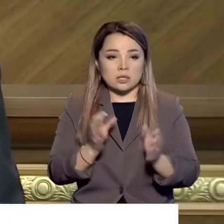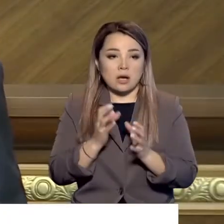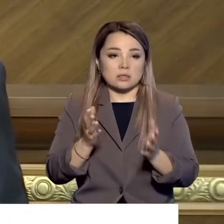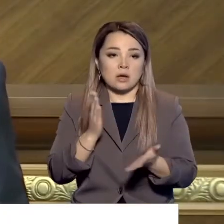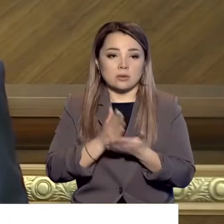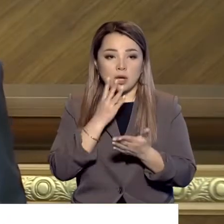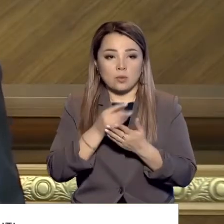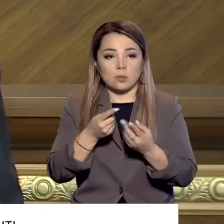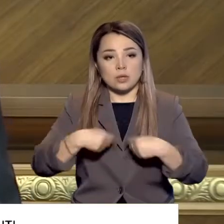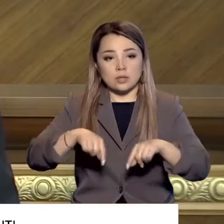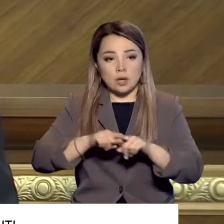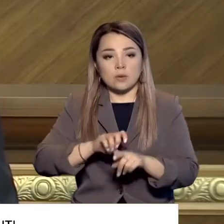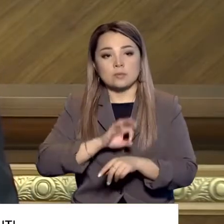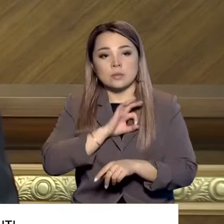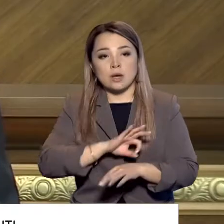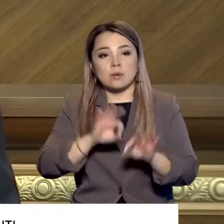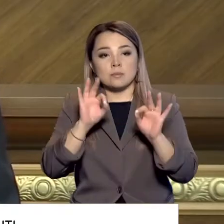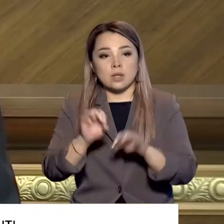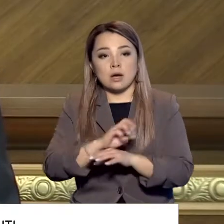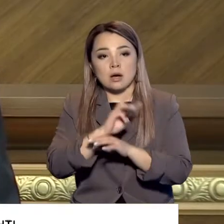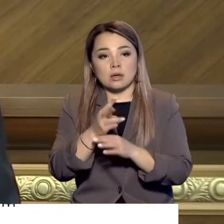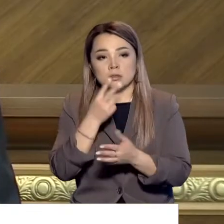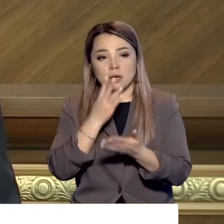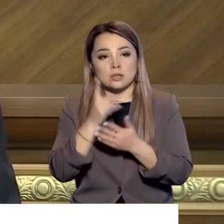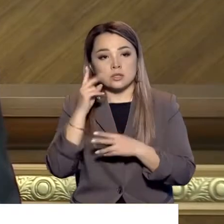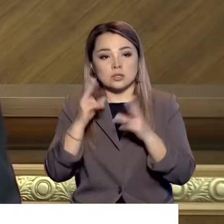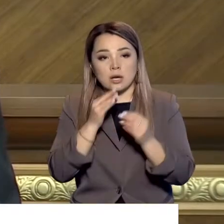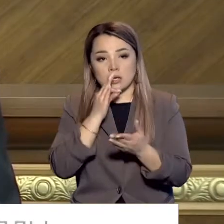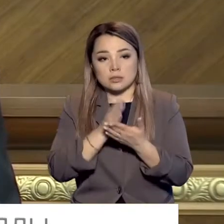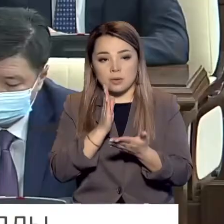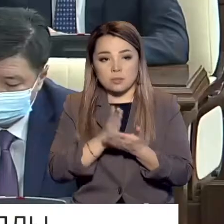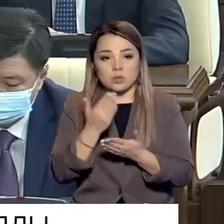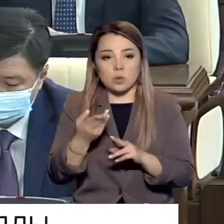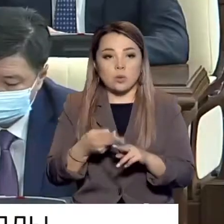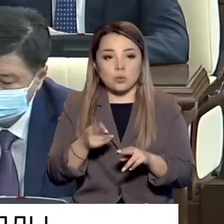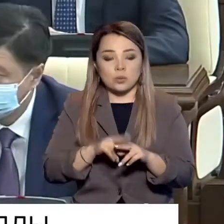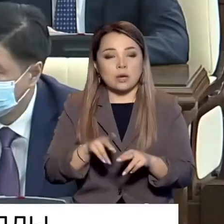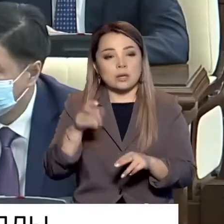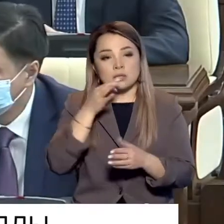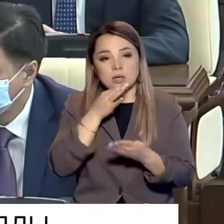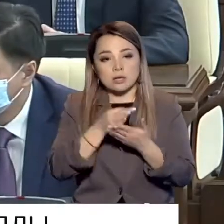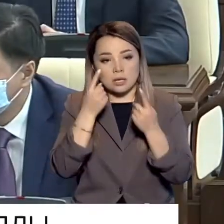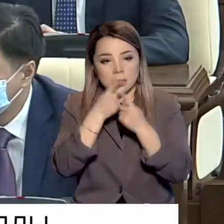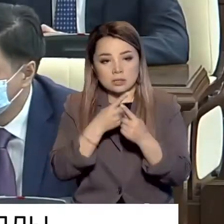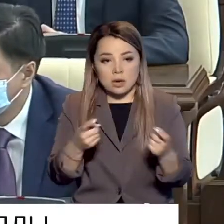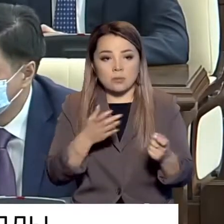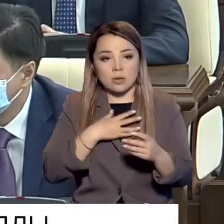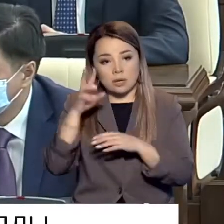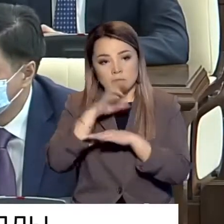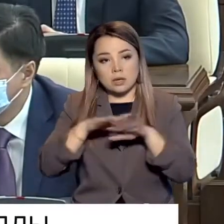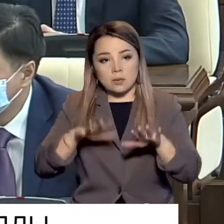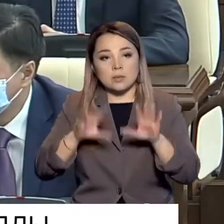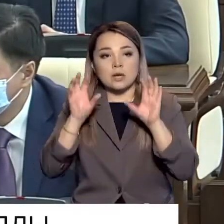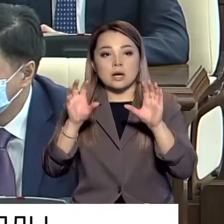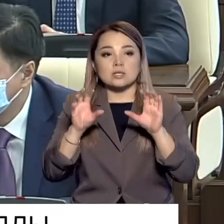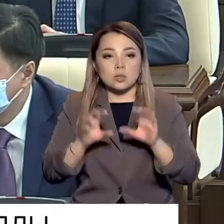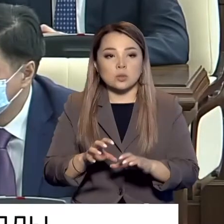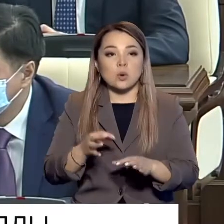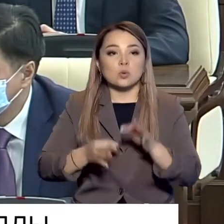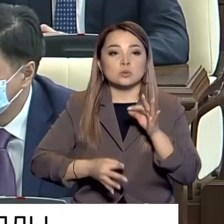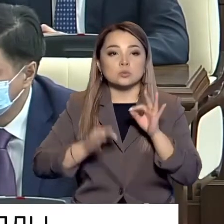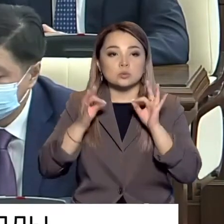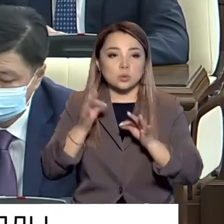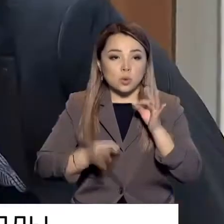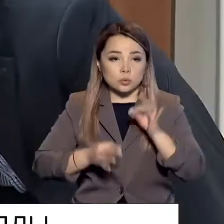osu mekeme tiyimdi kamtamasız etedi dep sanaymın. Sonu eskere oturup, men elimizde konstitusiyalık sot